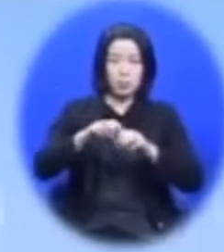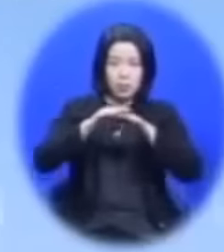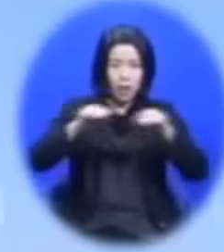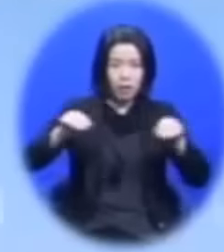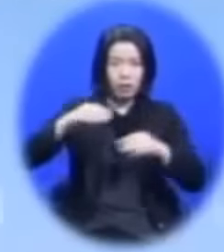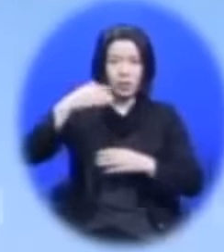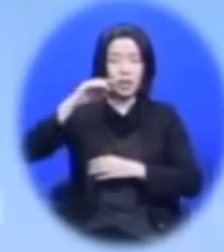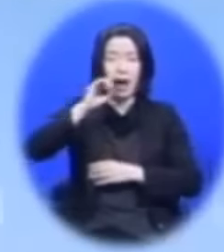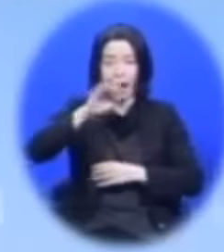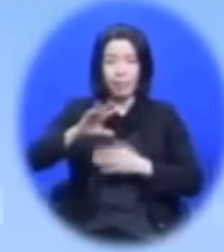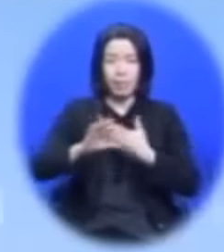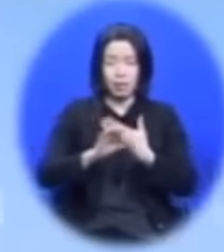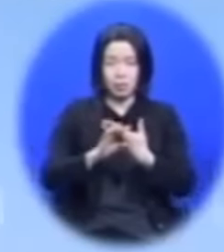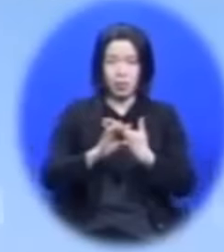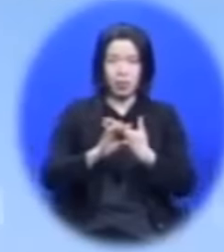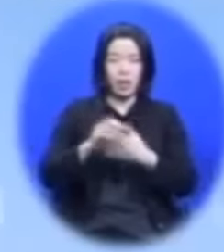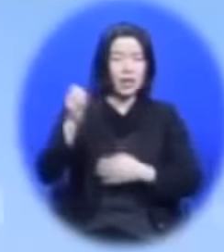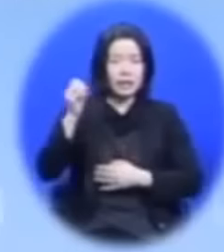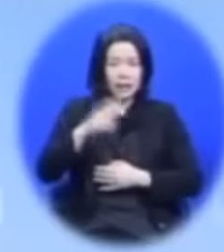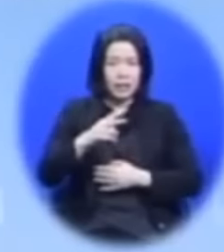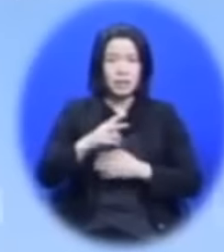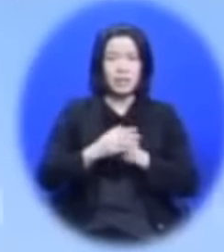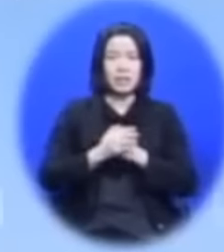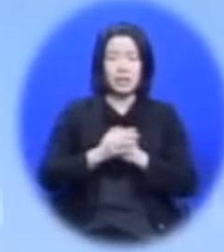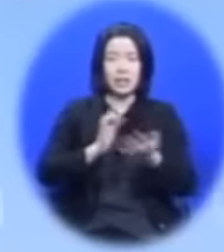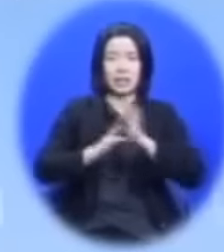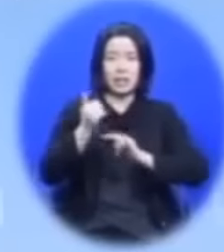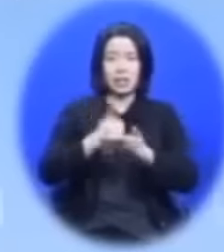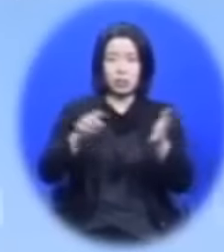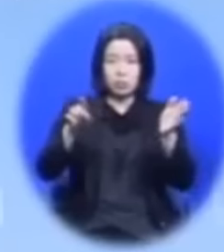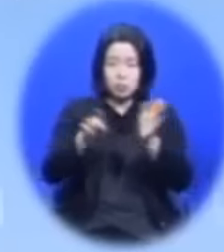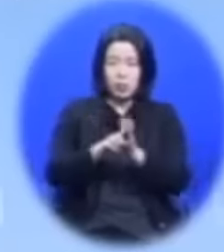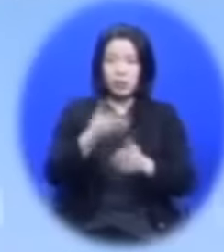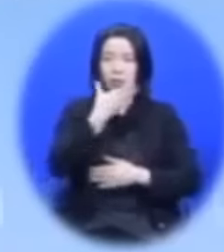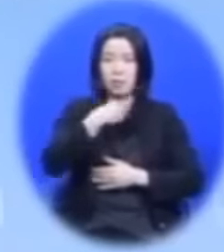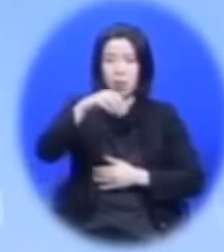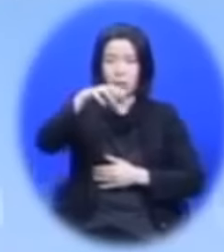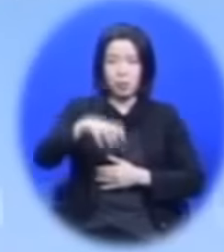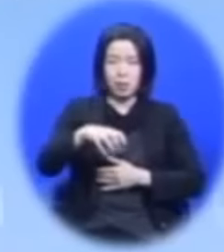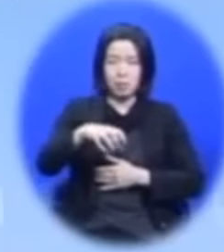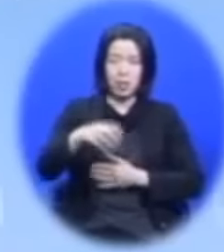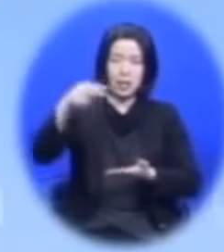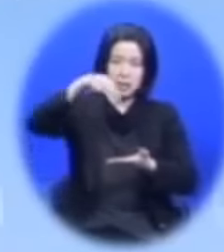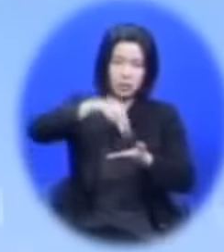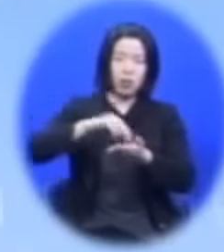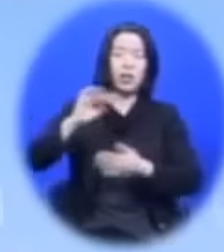안 되면 다시 예수 믿는 복음 앞에 서야 된다는 겁니다.